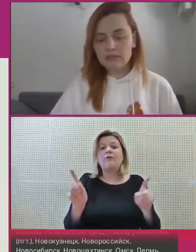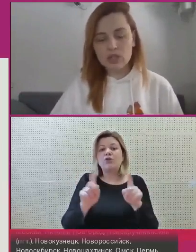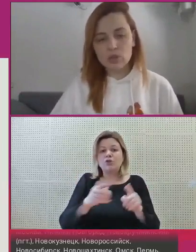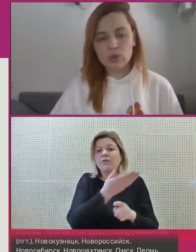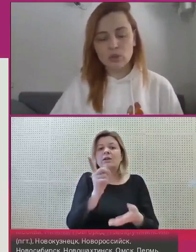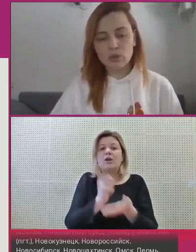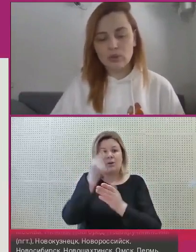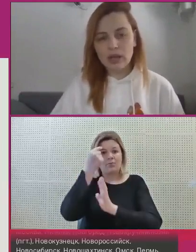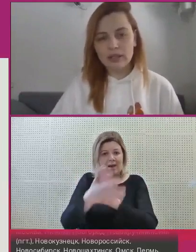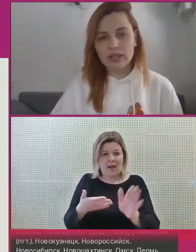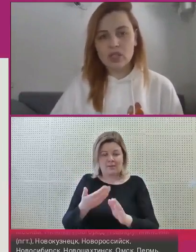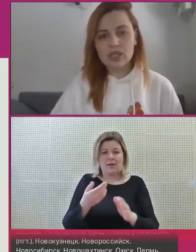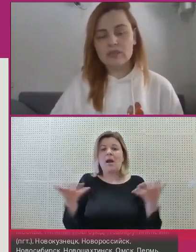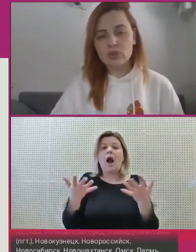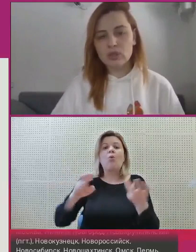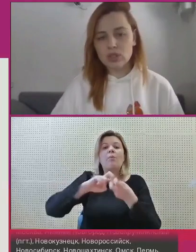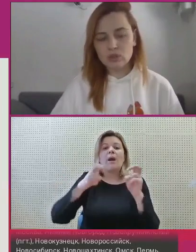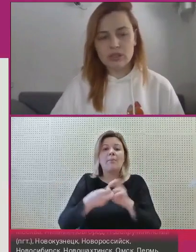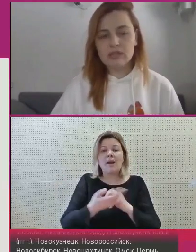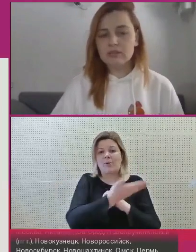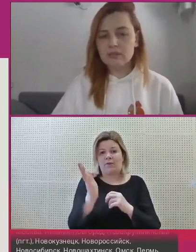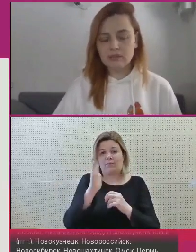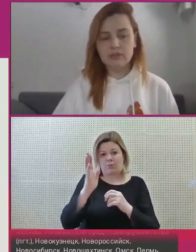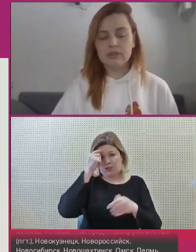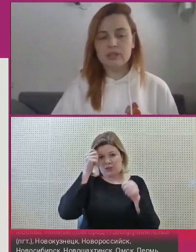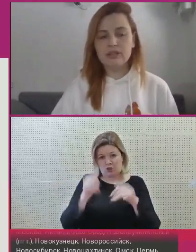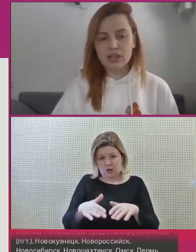прикинули, да, вашу историю, как это ложится, все здесь у вас